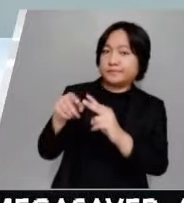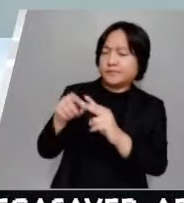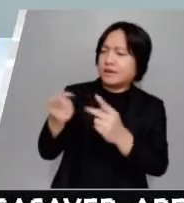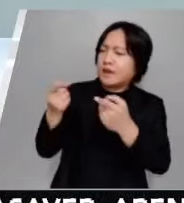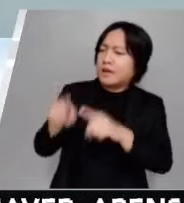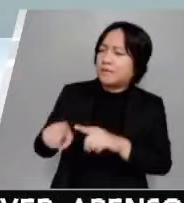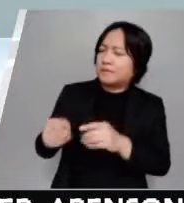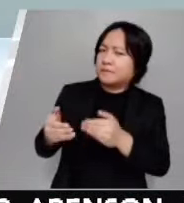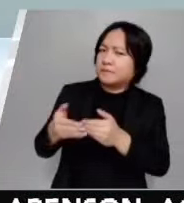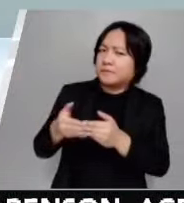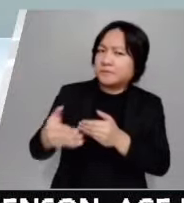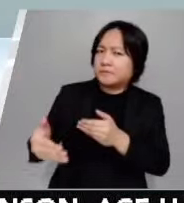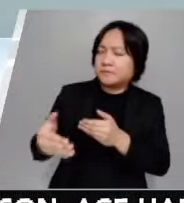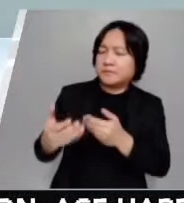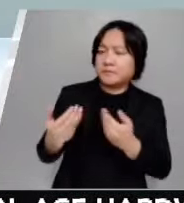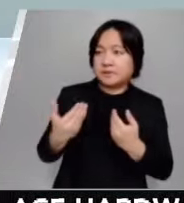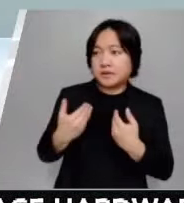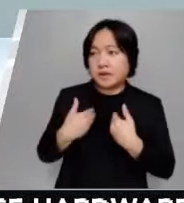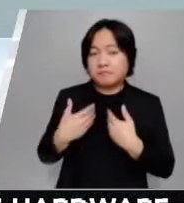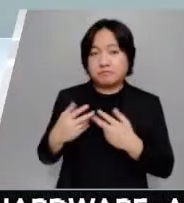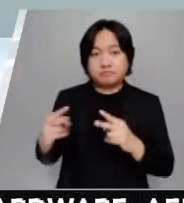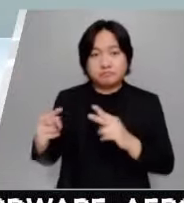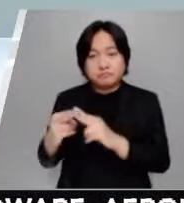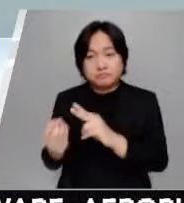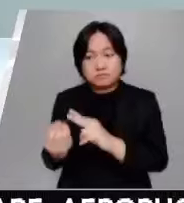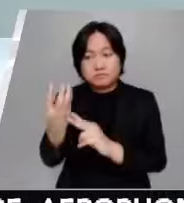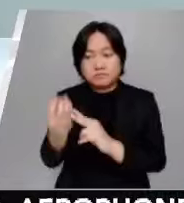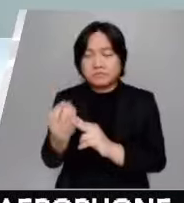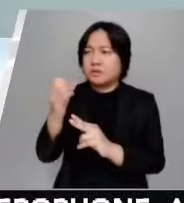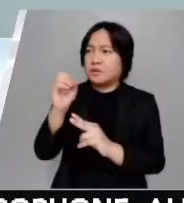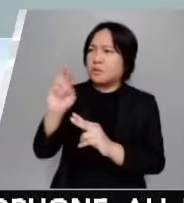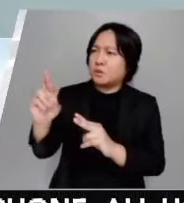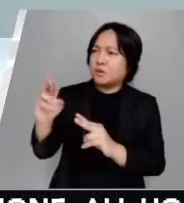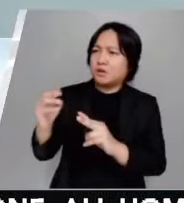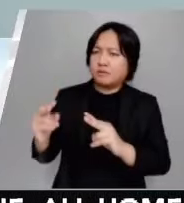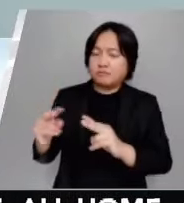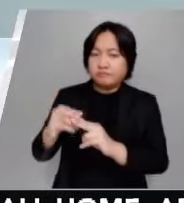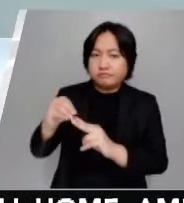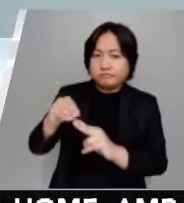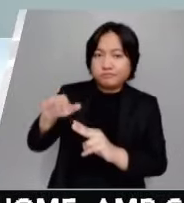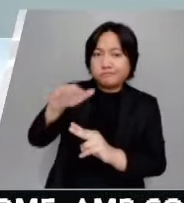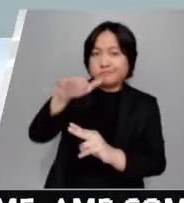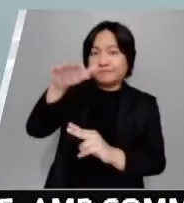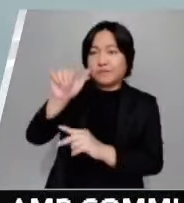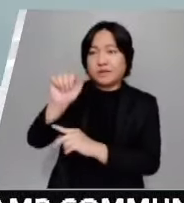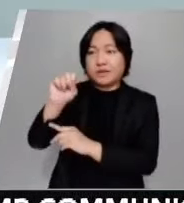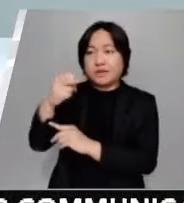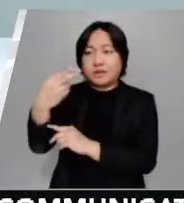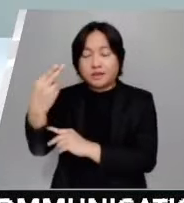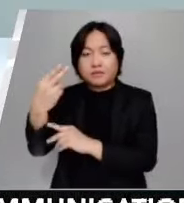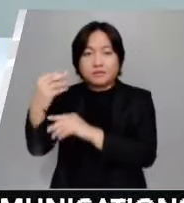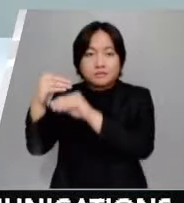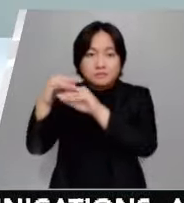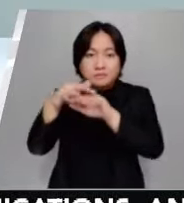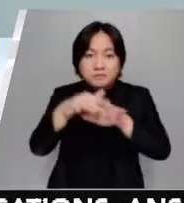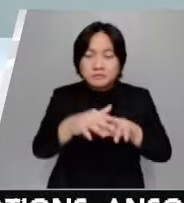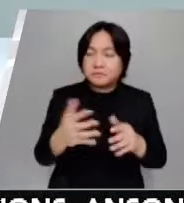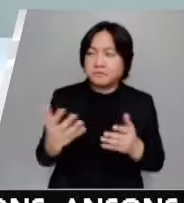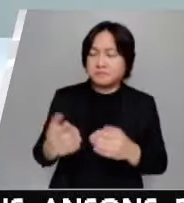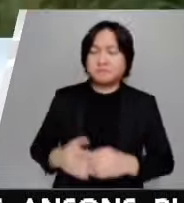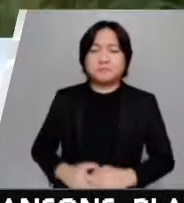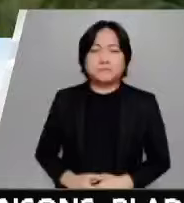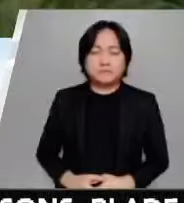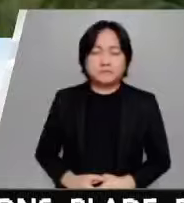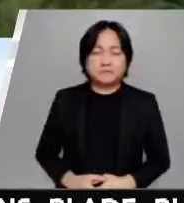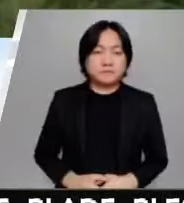bang pratica o Ash fall as we speak ah Wala po tayong naobserve ngayon na phatic eruption